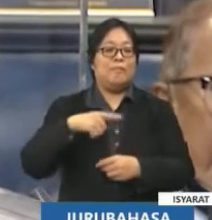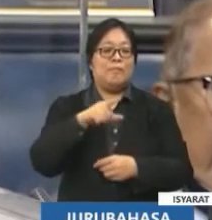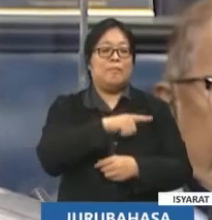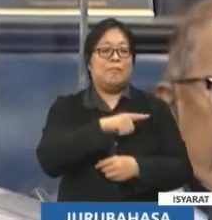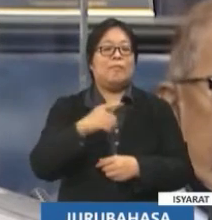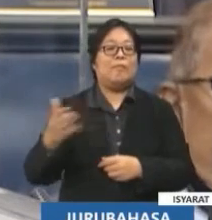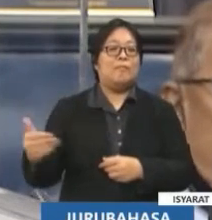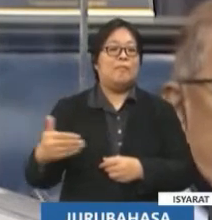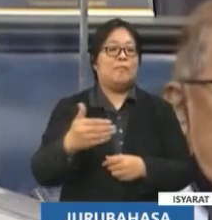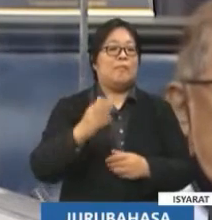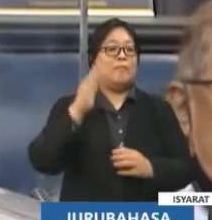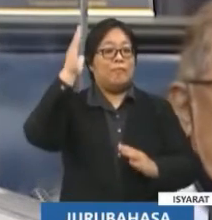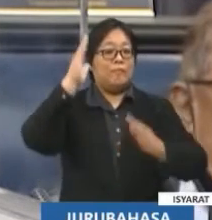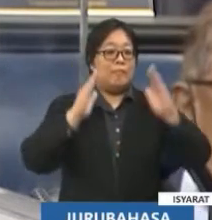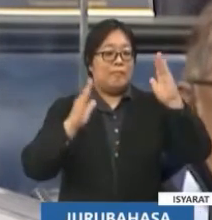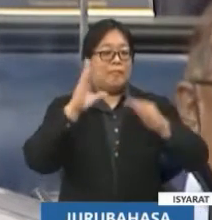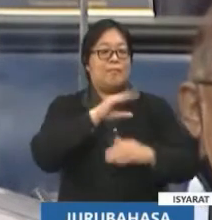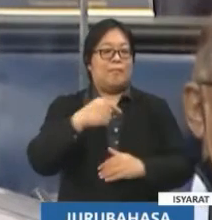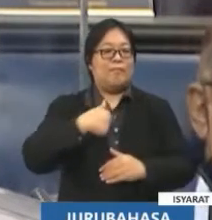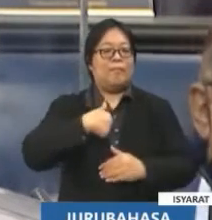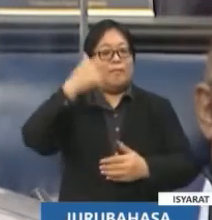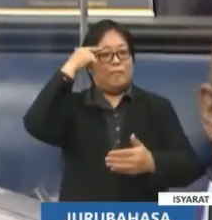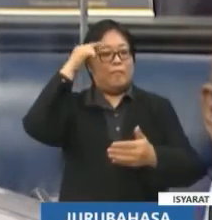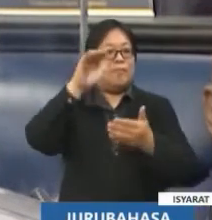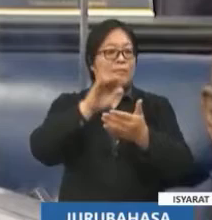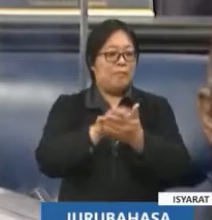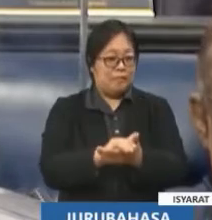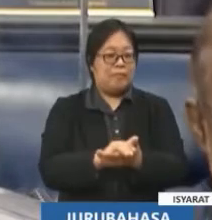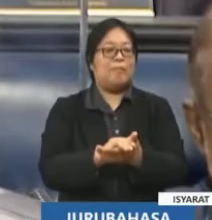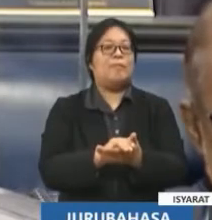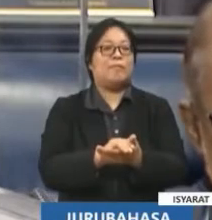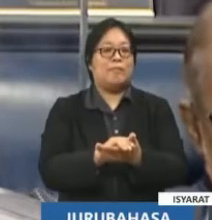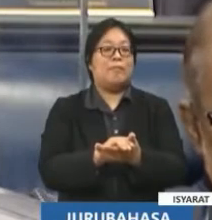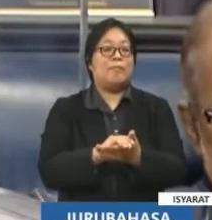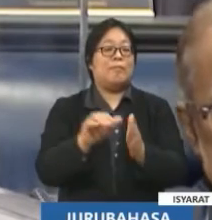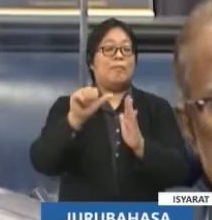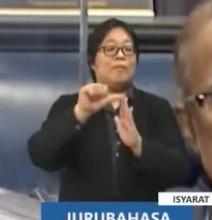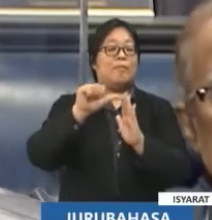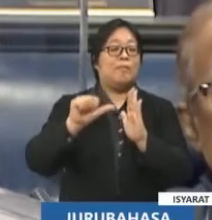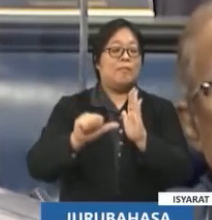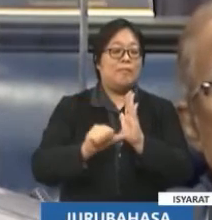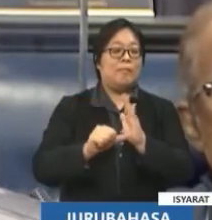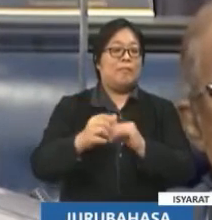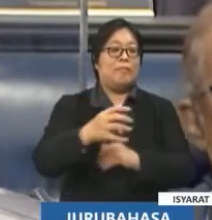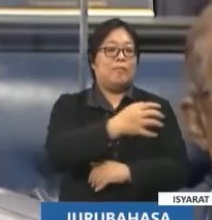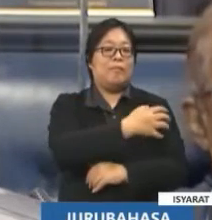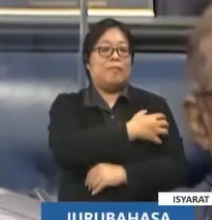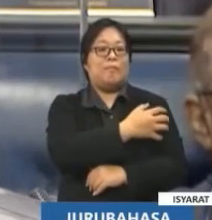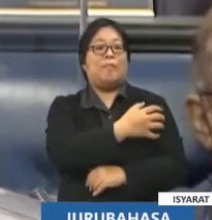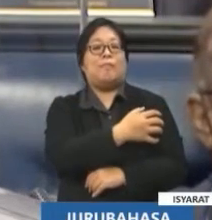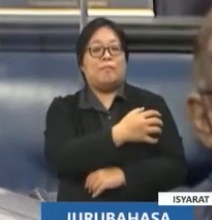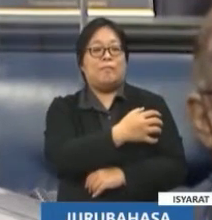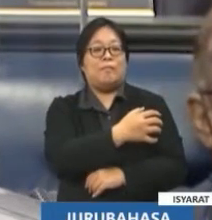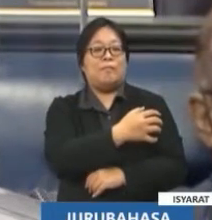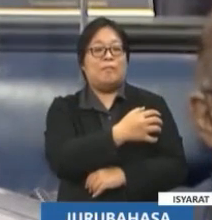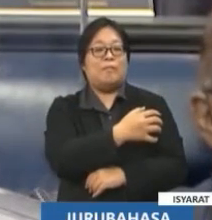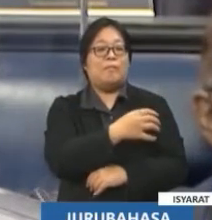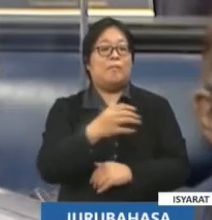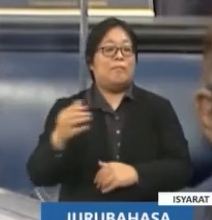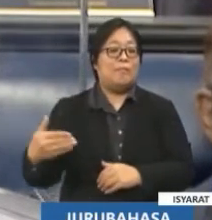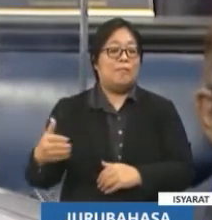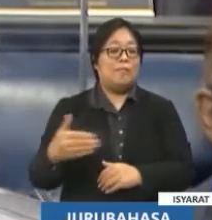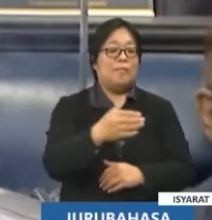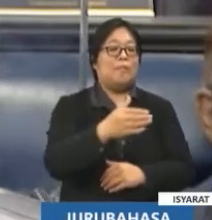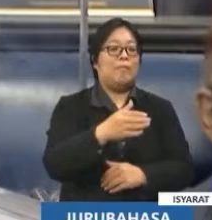kemeja nikam Lisya dan saya percaya D bawah ah AFTA penguasa-penguasa atap